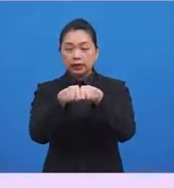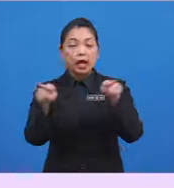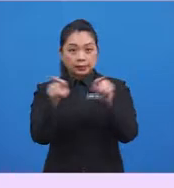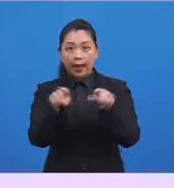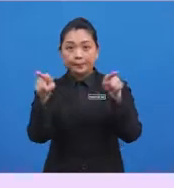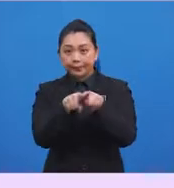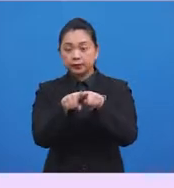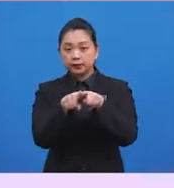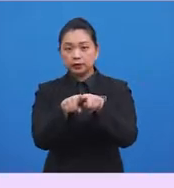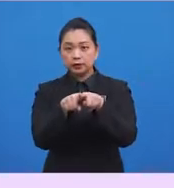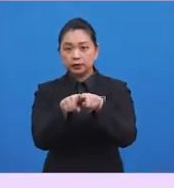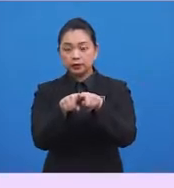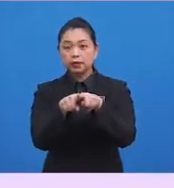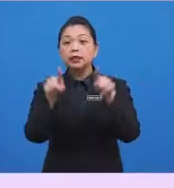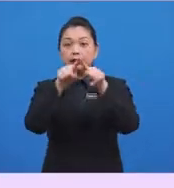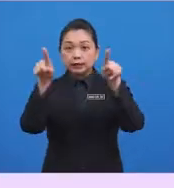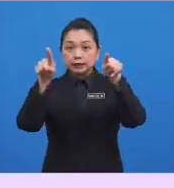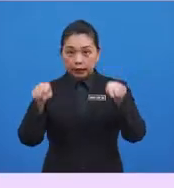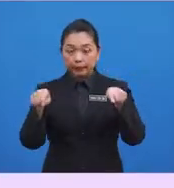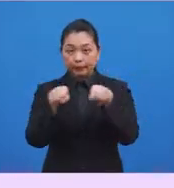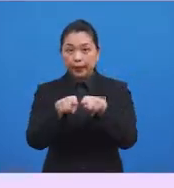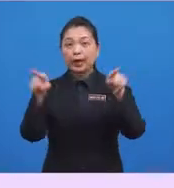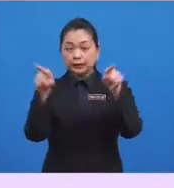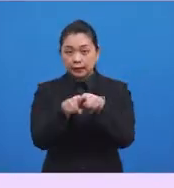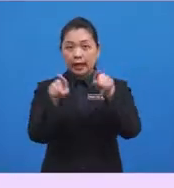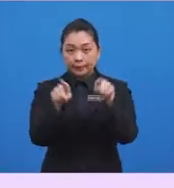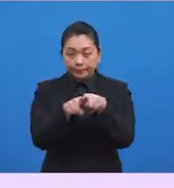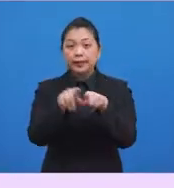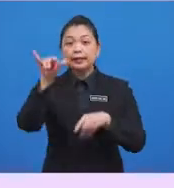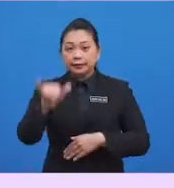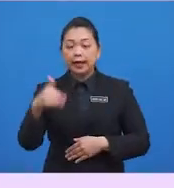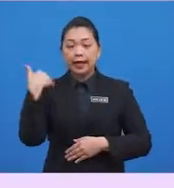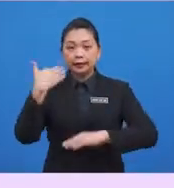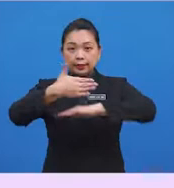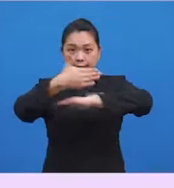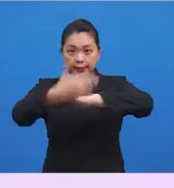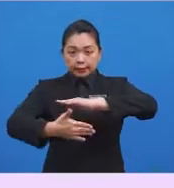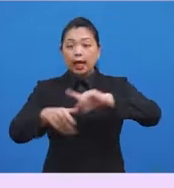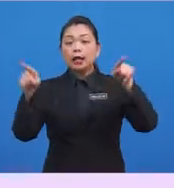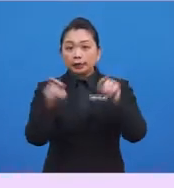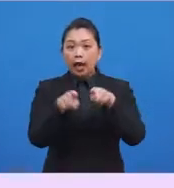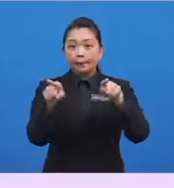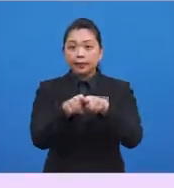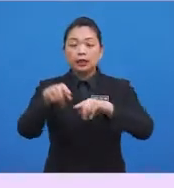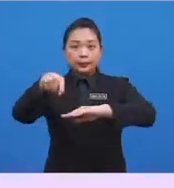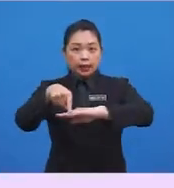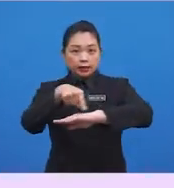ya murid-murid, segi 4 sama yang mempunyai sisi yang sama panjang.